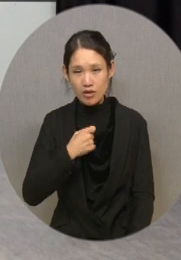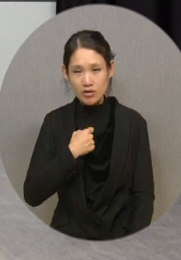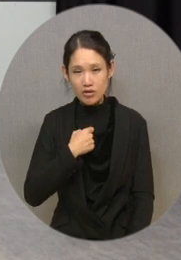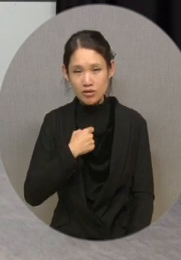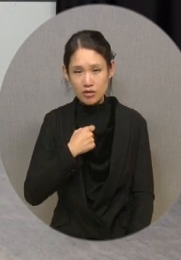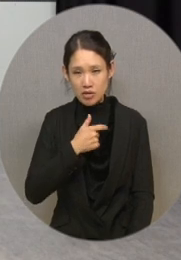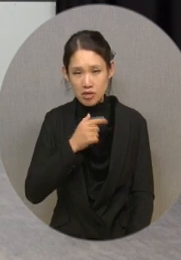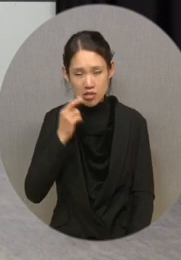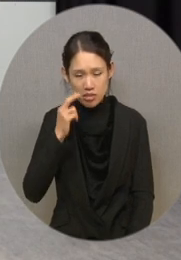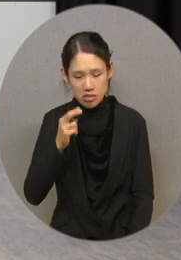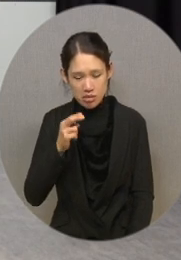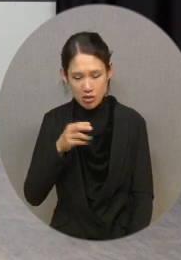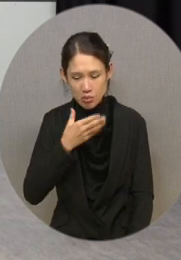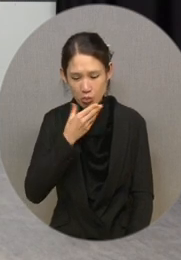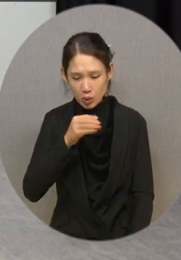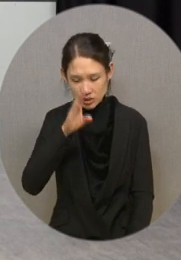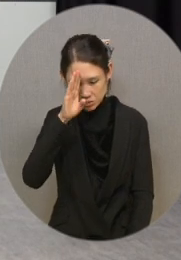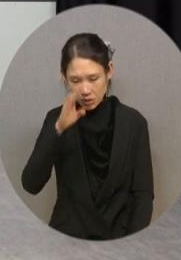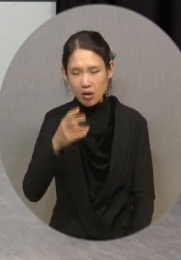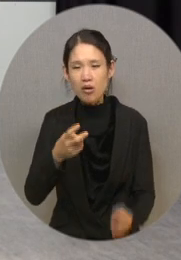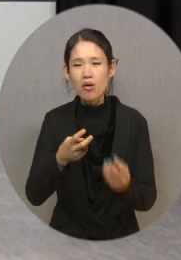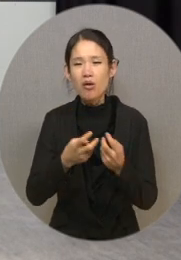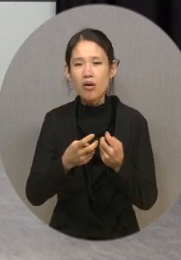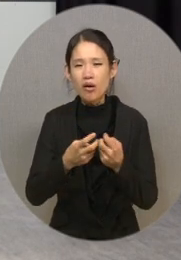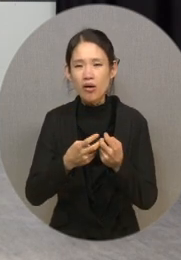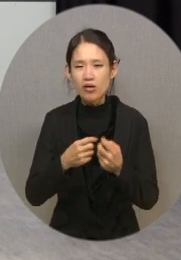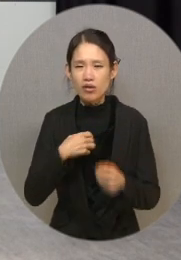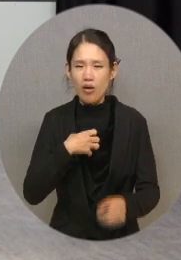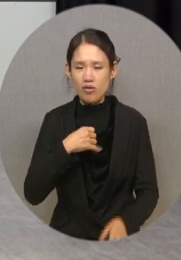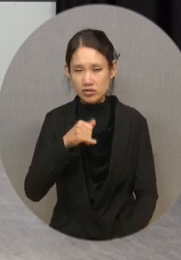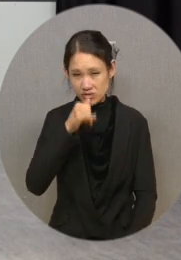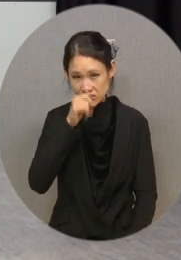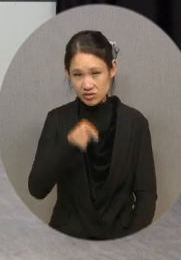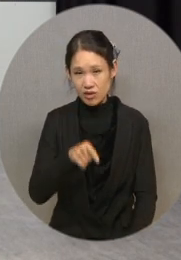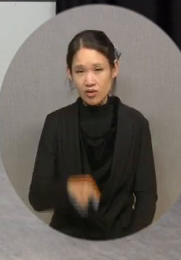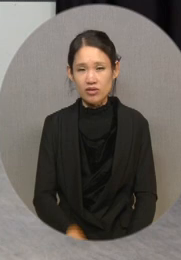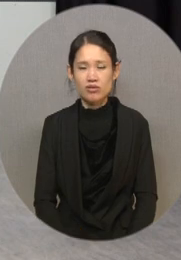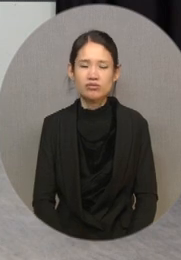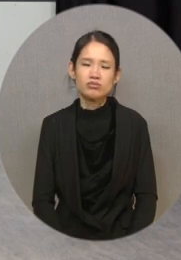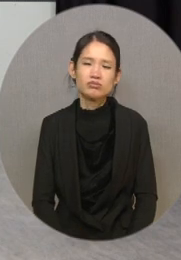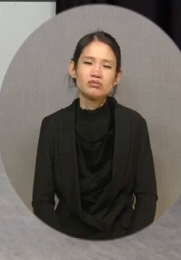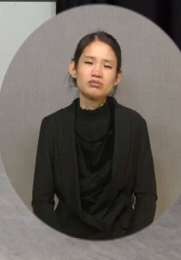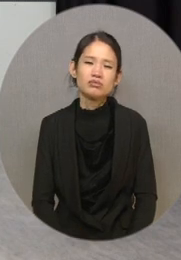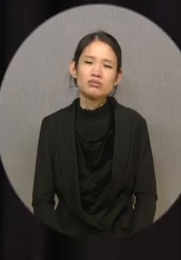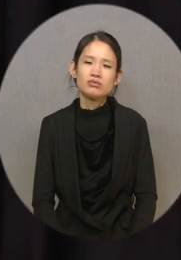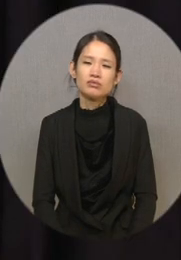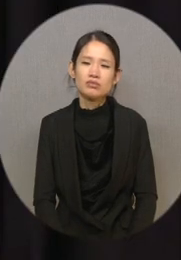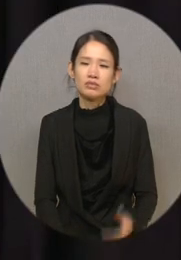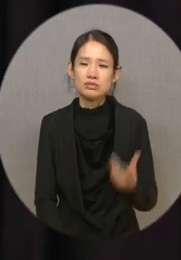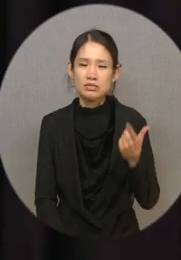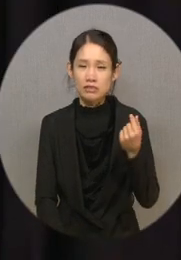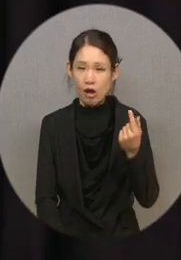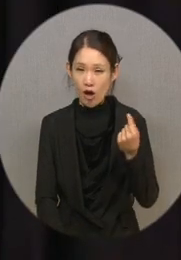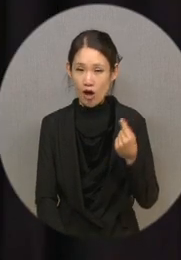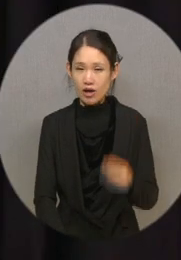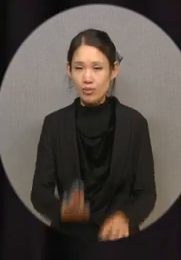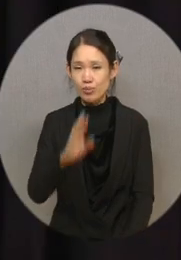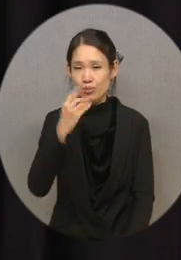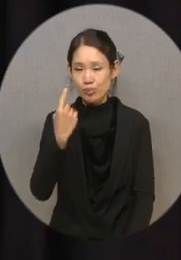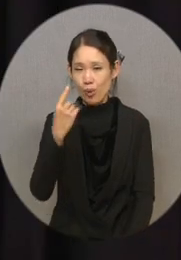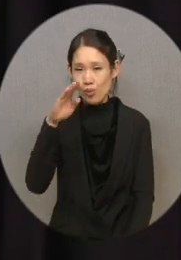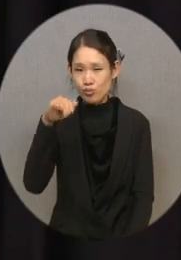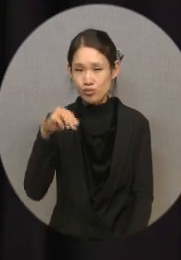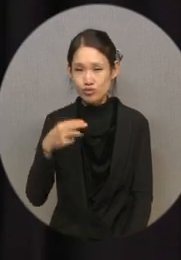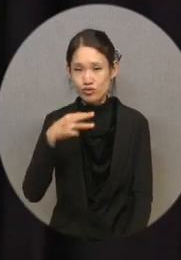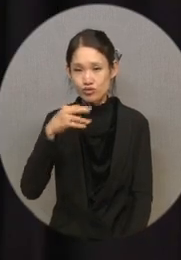가다가는 복지병 때문에 어떡할래 하는 걱정을 하시는 거 아니겠어요? 예, 예. 그러니까는 이러한 포퓰리즘을